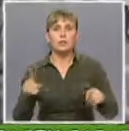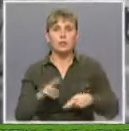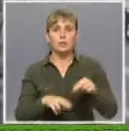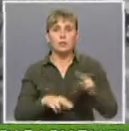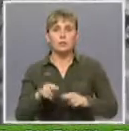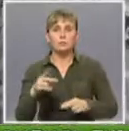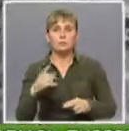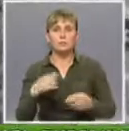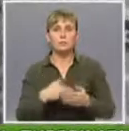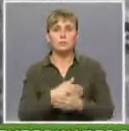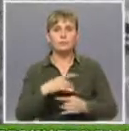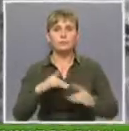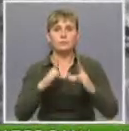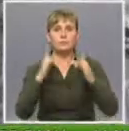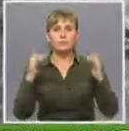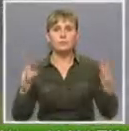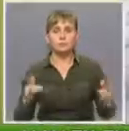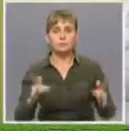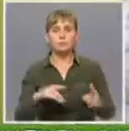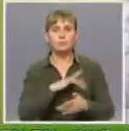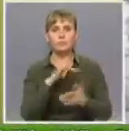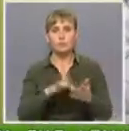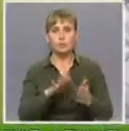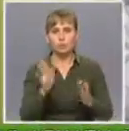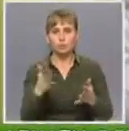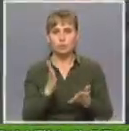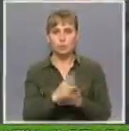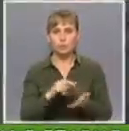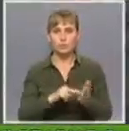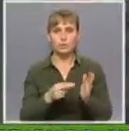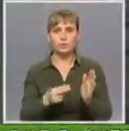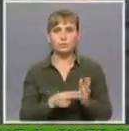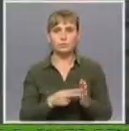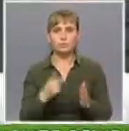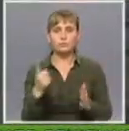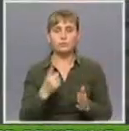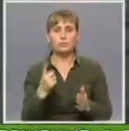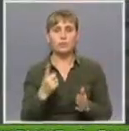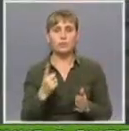3 многофункциональных развязок в мегаполисе уже есть план. Первый у нас